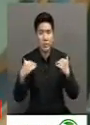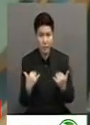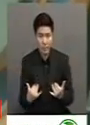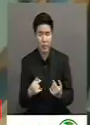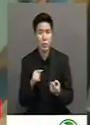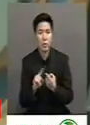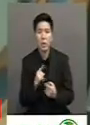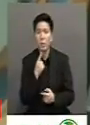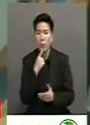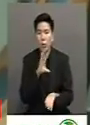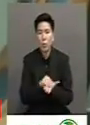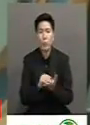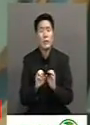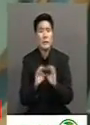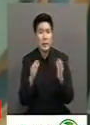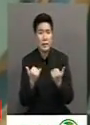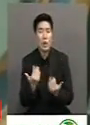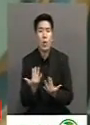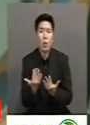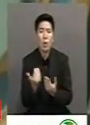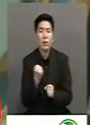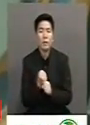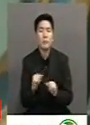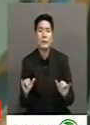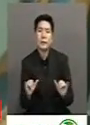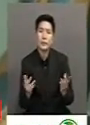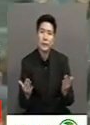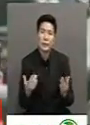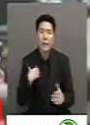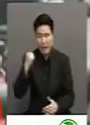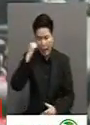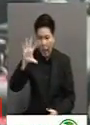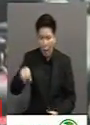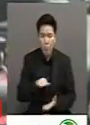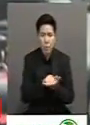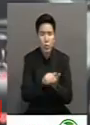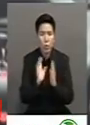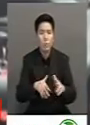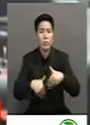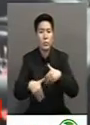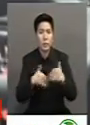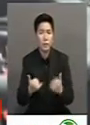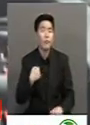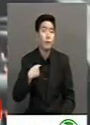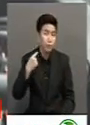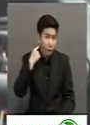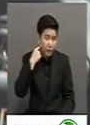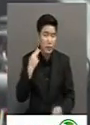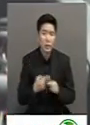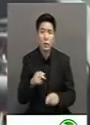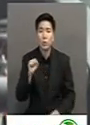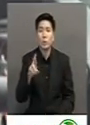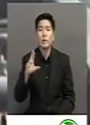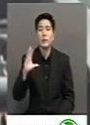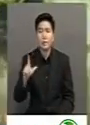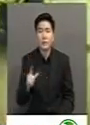เพื่อเป็นการยืนยันข้อมูลที่ชัดเจนดังนั้นคสมกก็เหมือนจะทำอะไรไม่ได้ทั้งที่อยากจะเอารถมาให้บริการประชาชนค่ะไปฟังเสียงของคุณสุรชัยกันเลยค่ะ